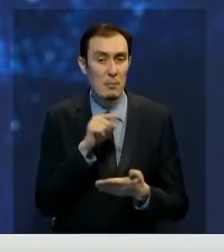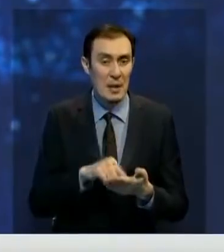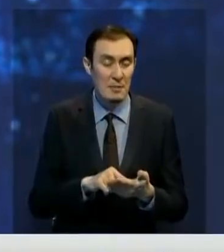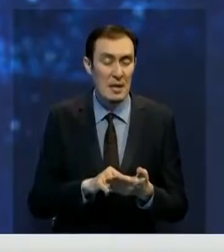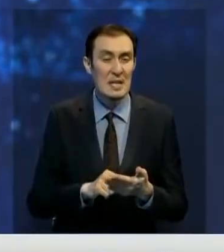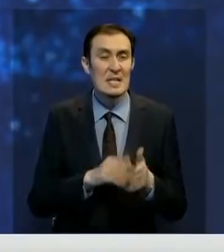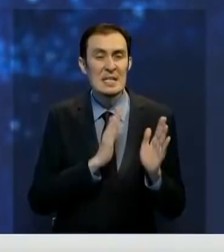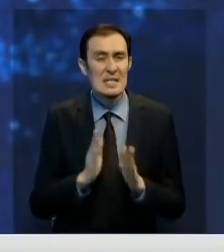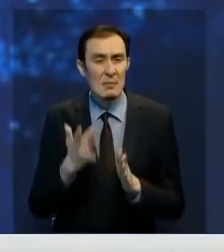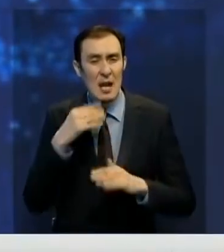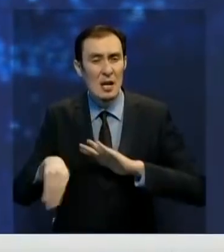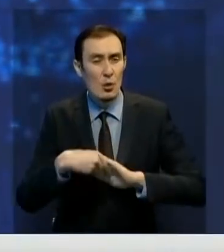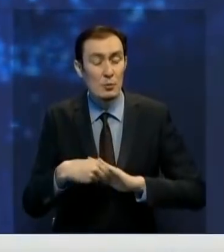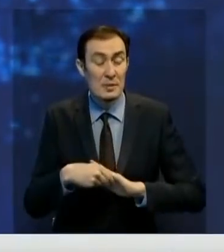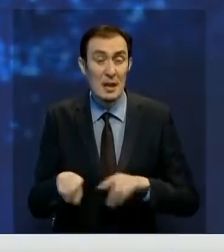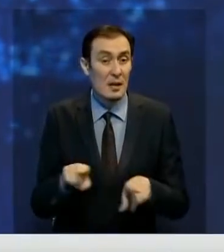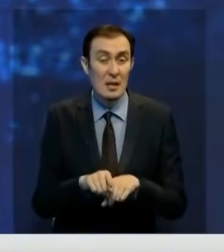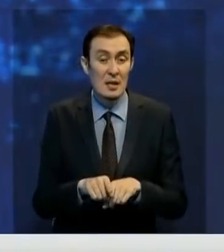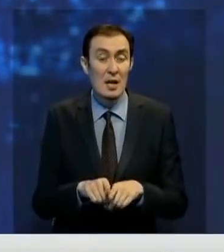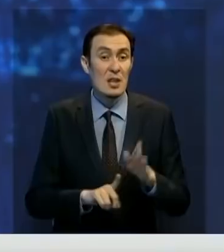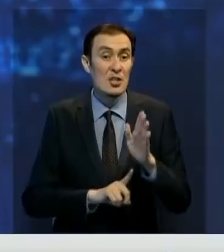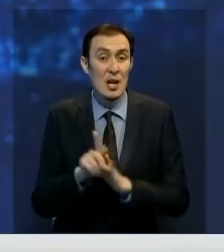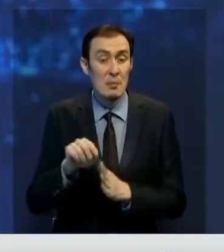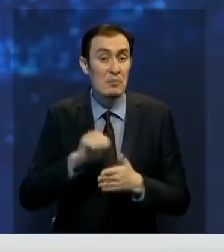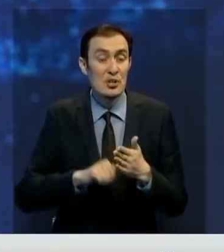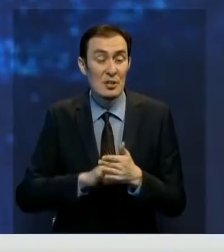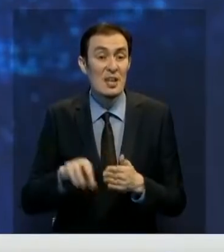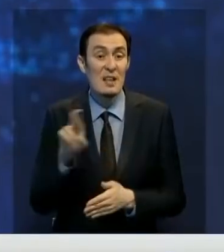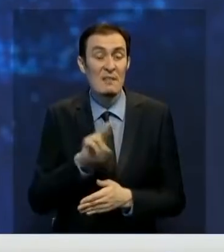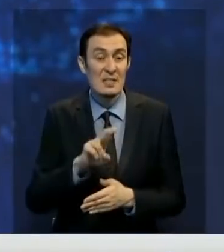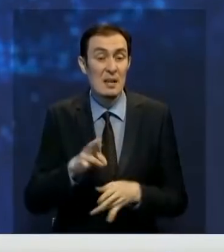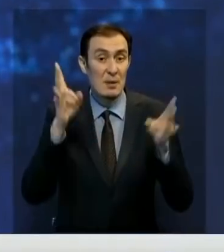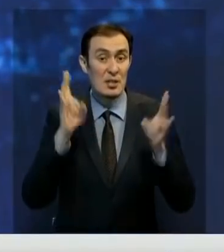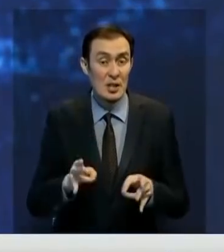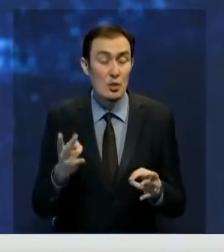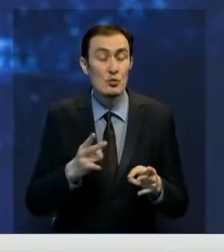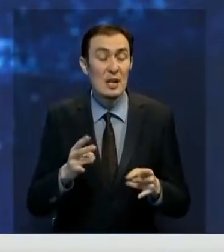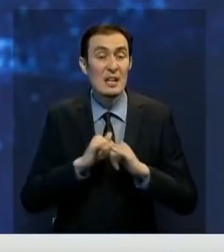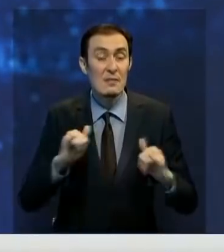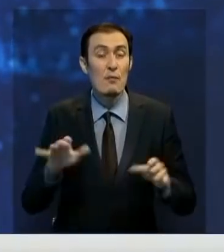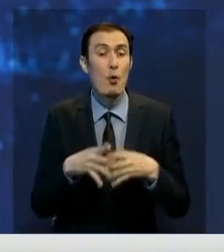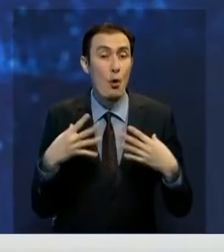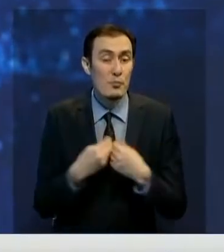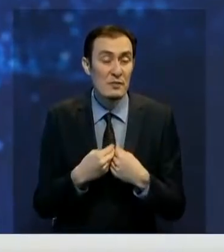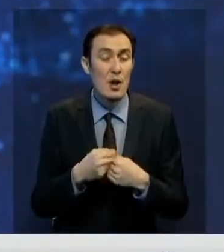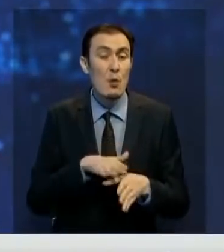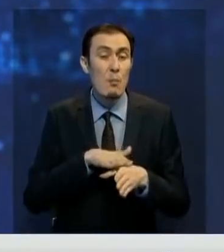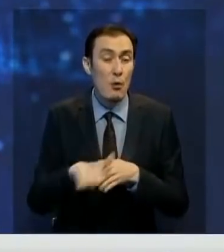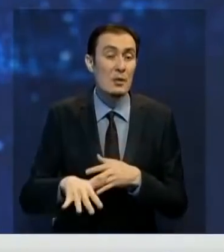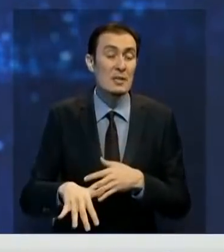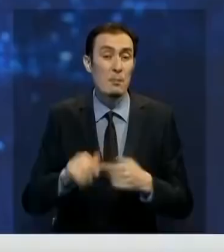системная коррупция стала своего рода спусковым крючком январских потрясений важно сформировать в обществе абсолютно и